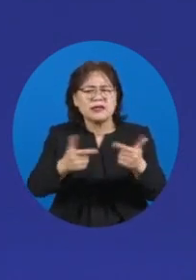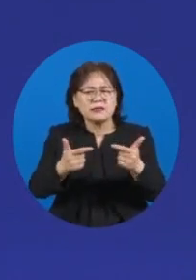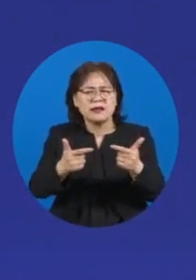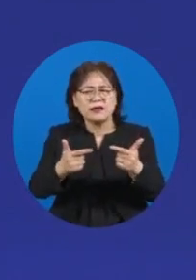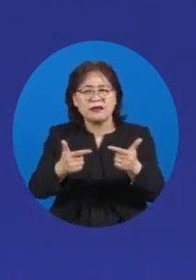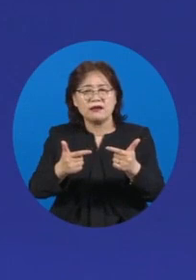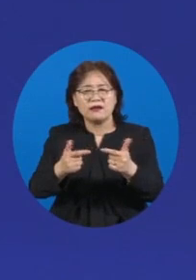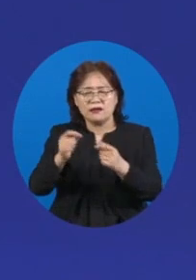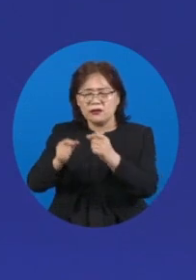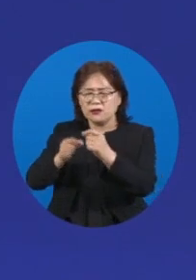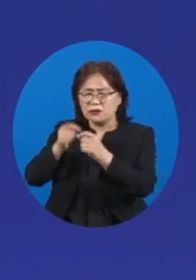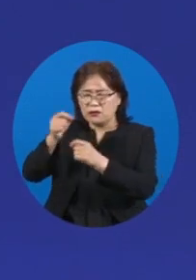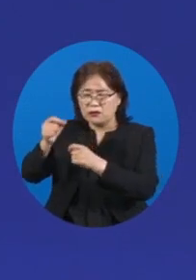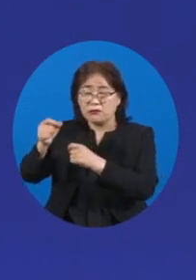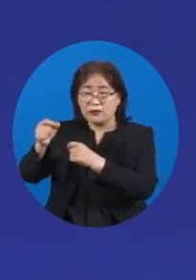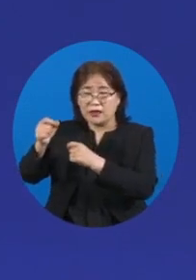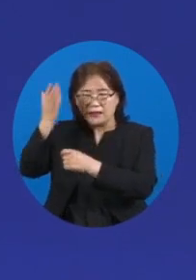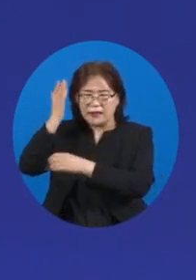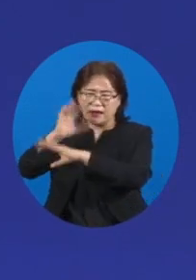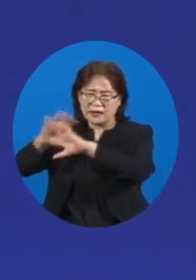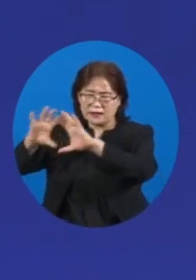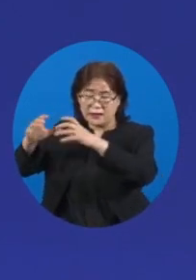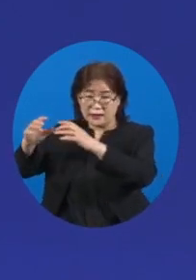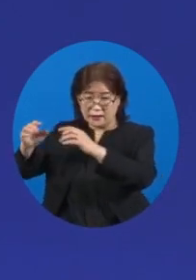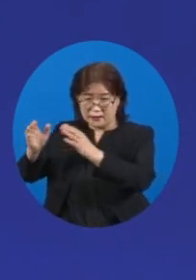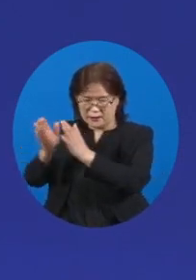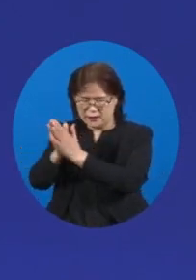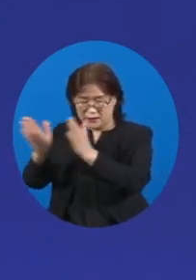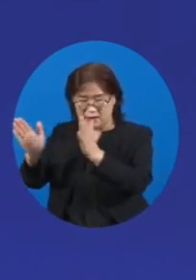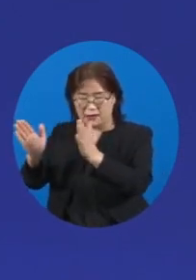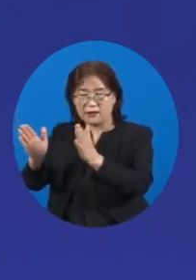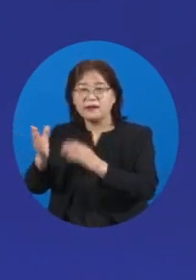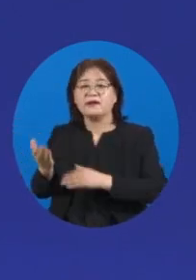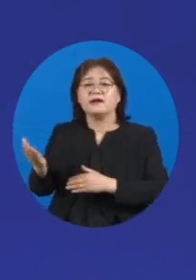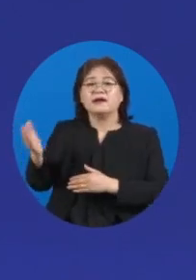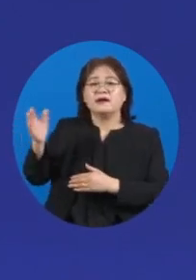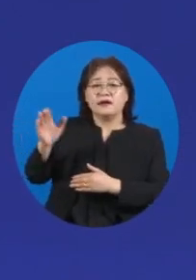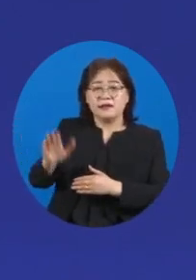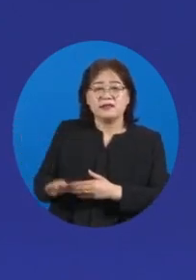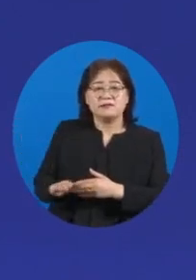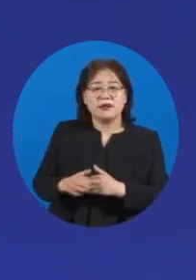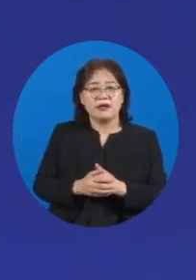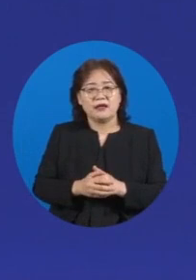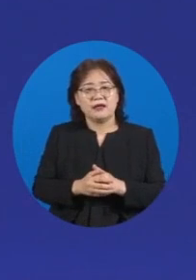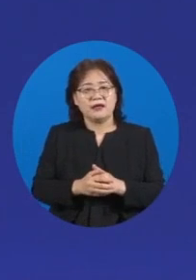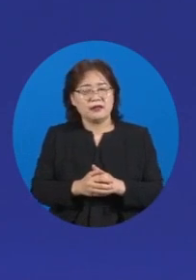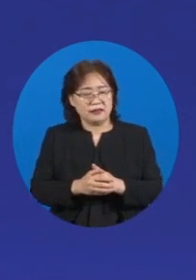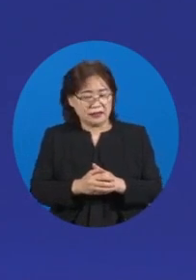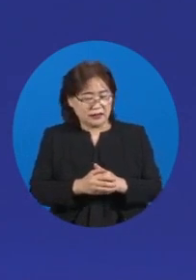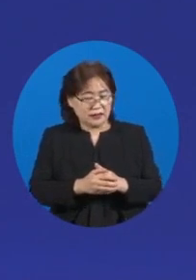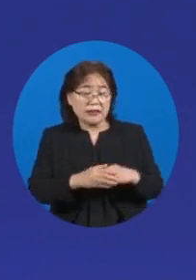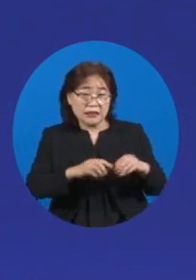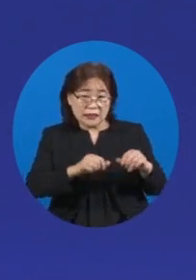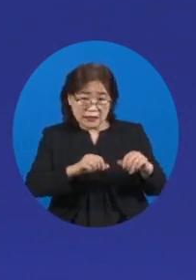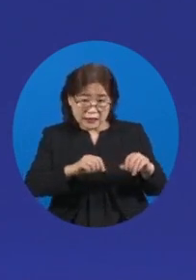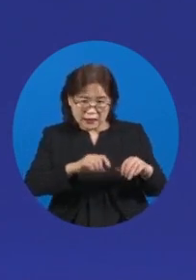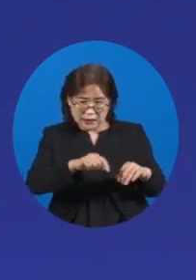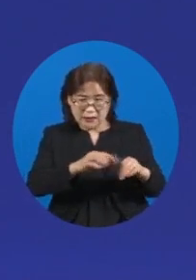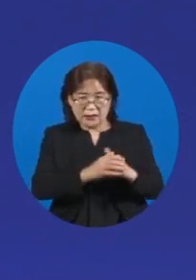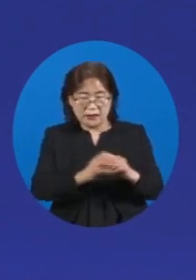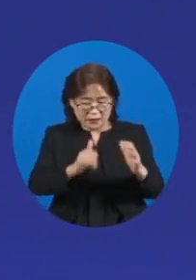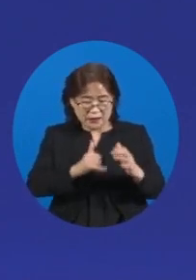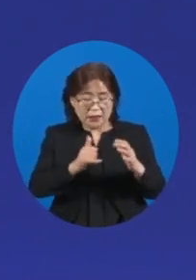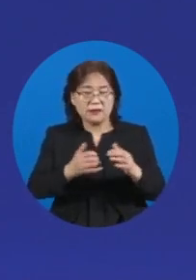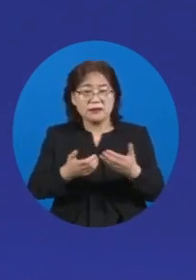요원한 세계의 시작인 하지만 언젠가는 이 땅을 떠나야 하는 것이